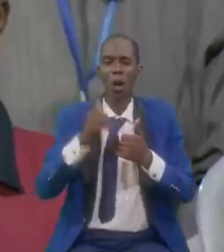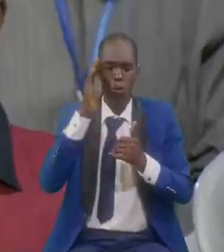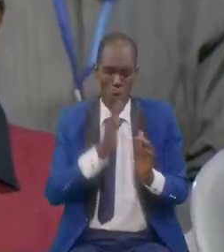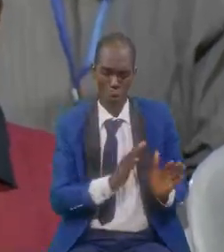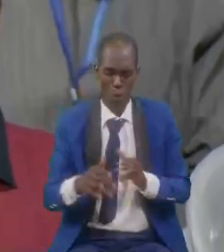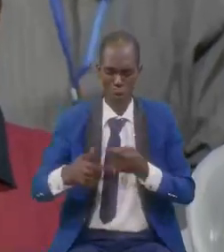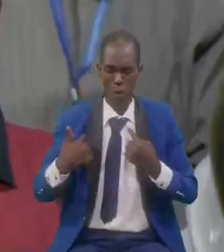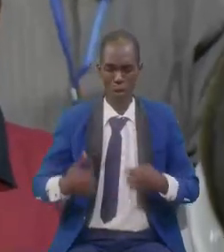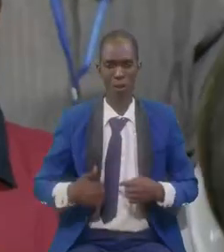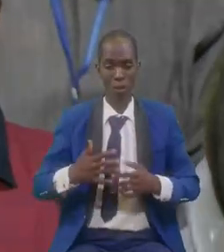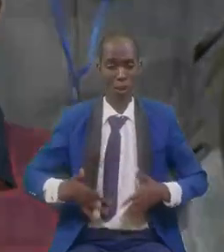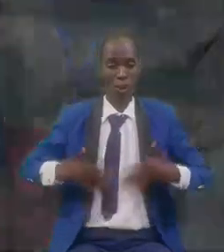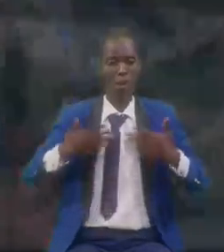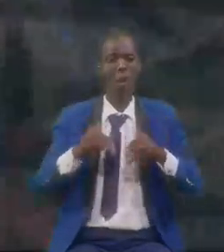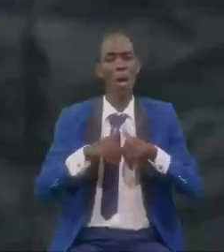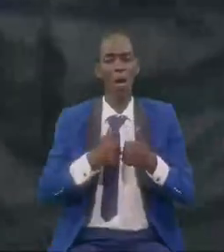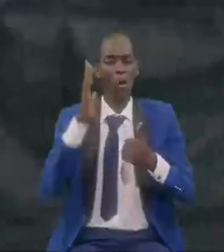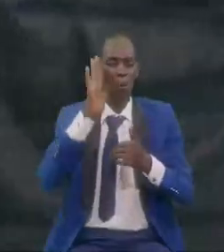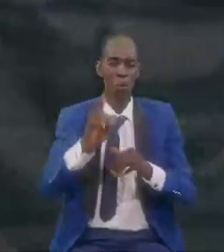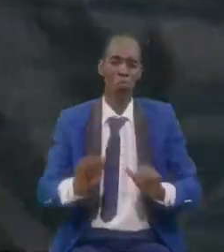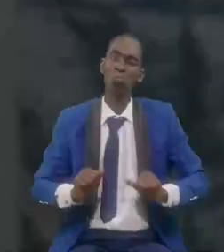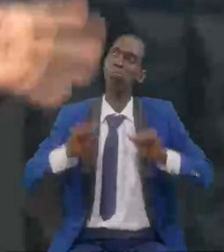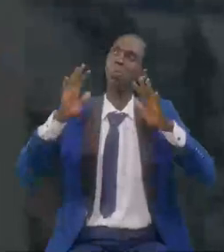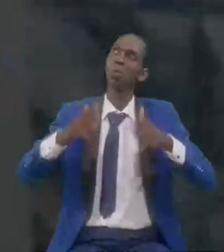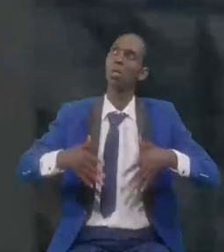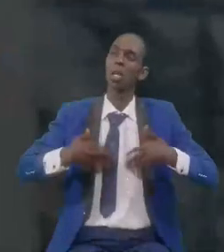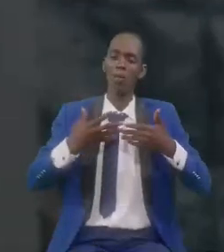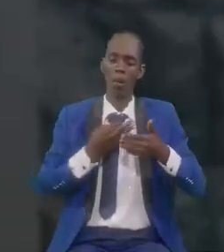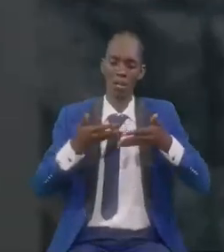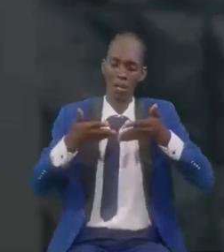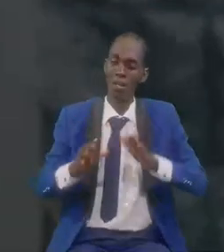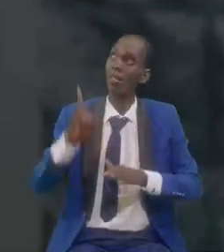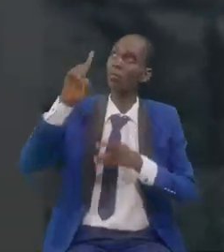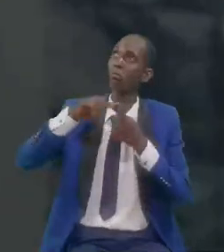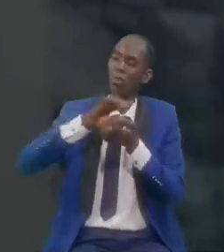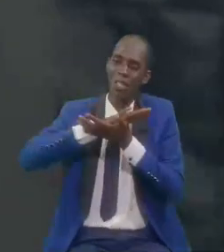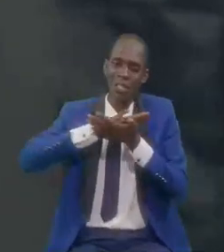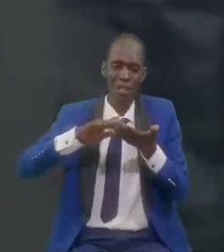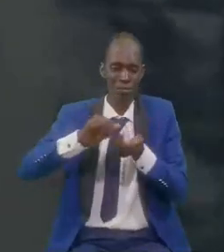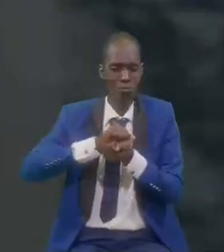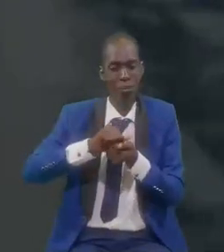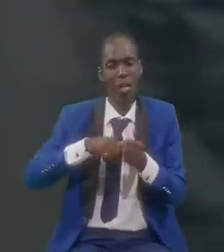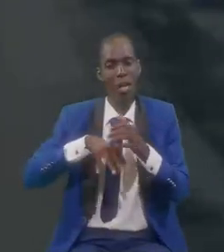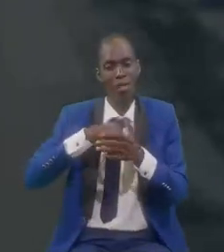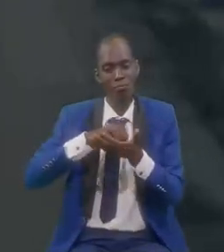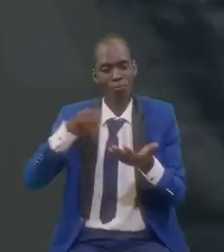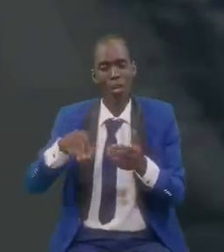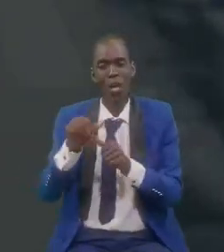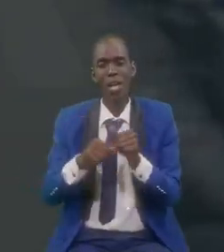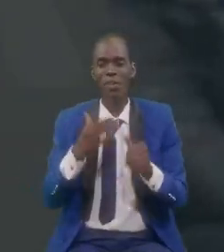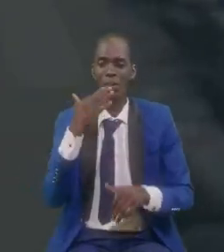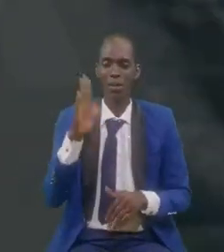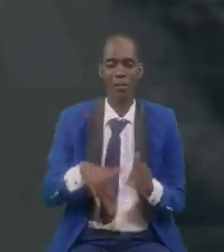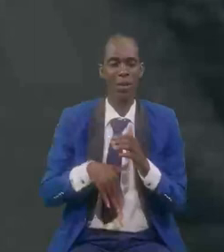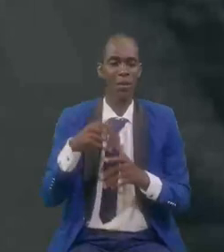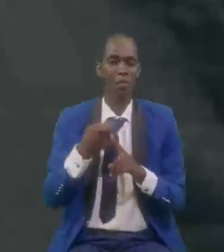allais-tu abandonner ta vie? Comment allais-tu lui permettre de te purifier, de te purger, et ôter toute mauvaise chose de ta